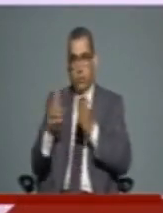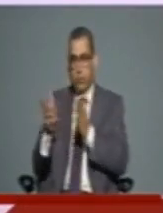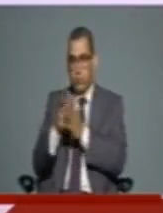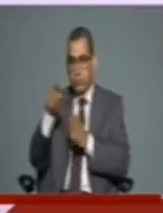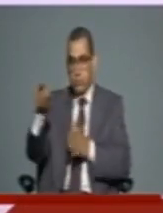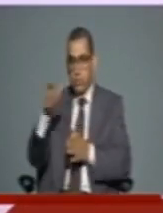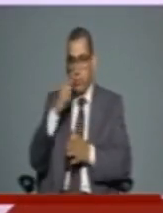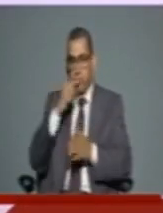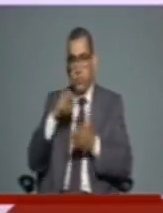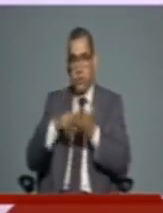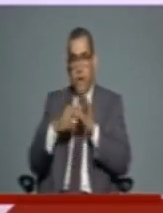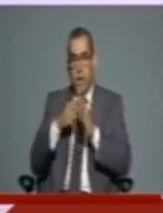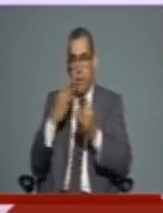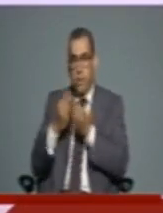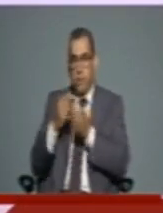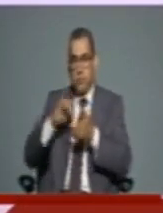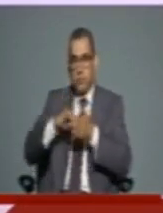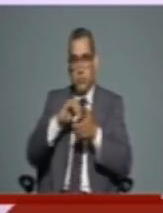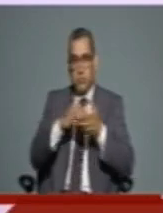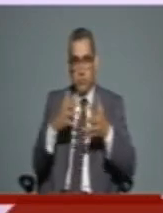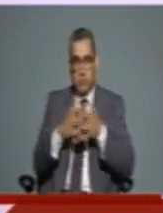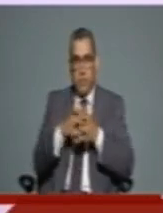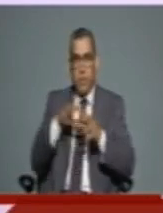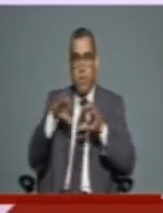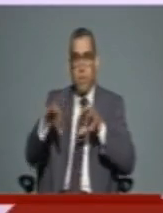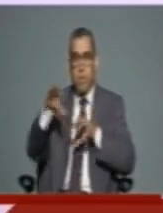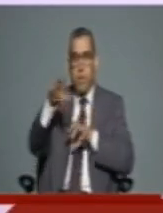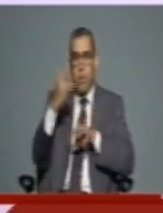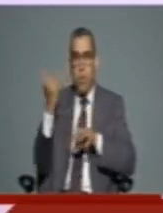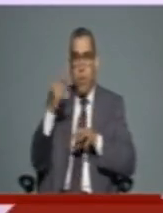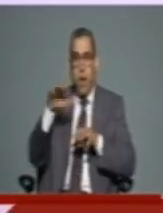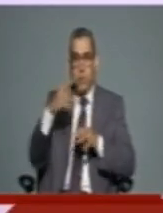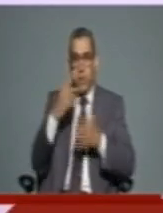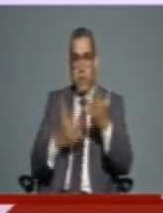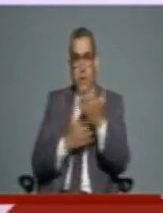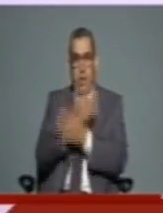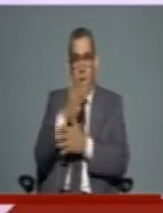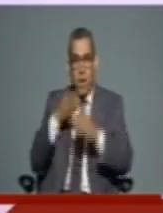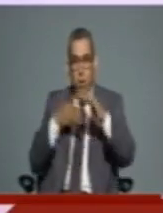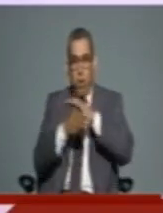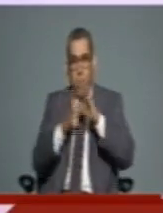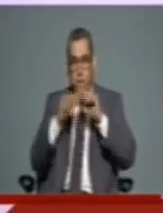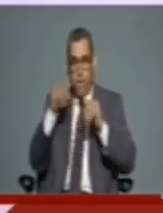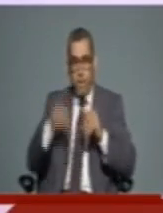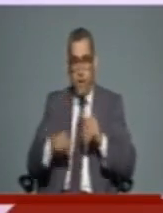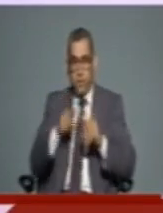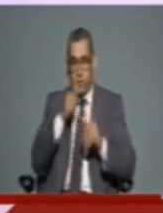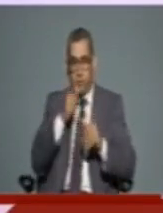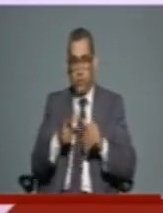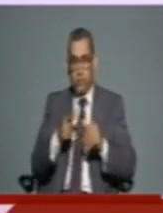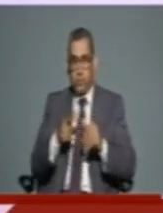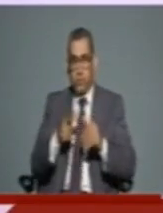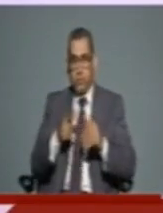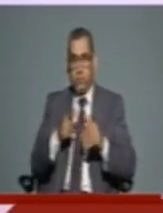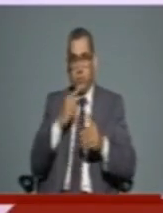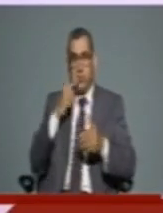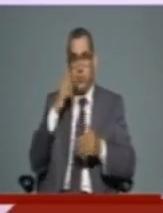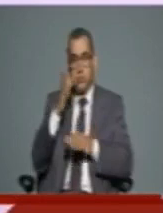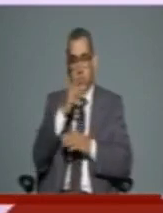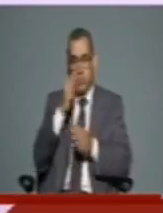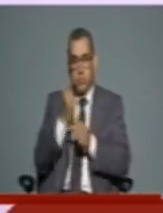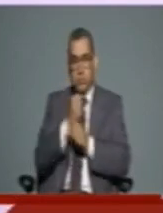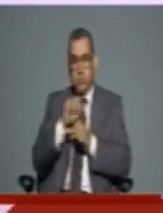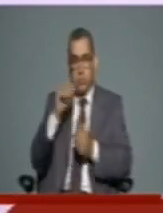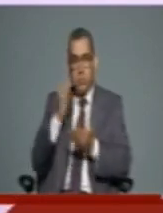وبين بعض، ولكن المناطق اللوجستية للتجارة الداخلية الإقليمية من اختصاصات